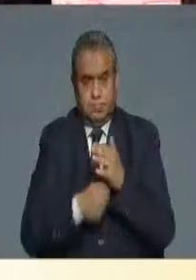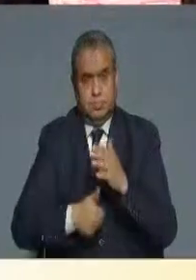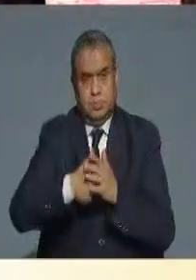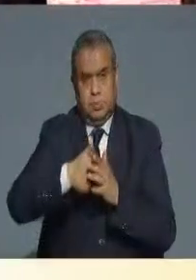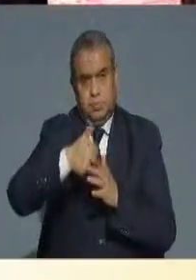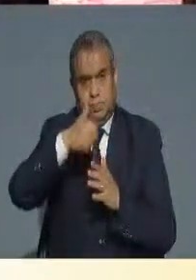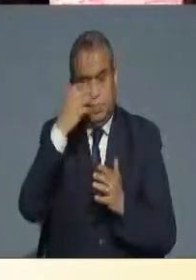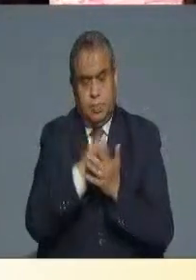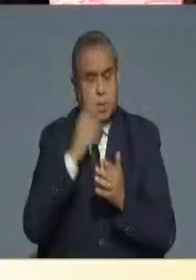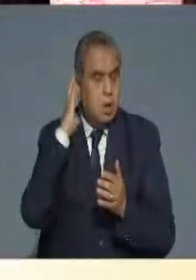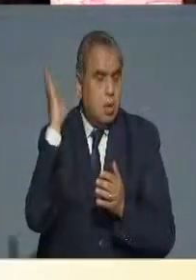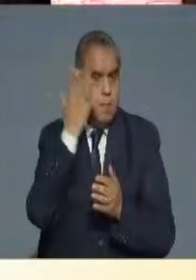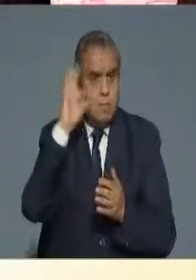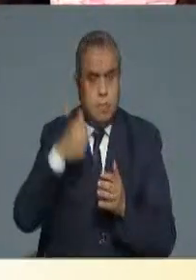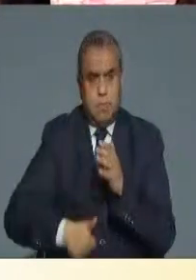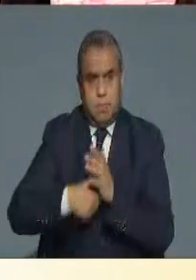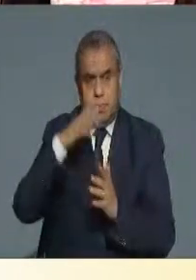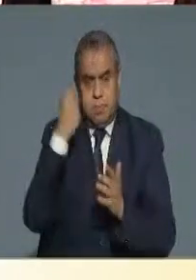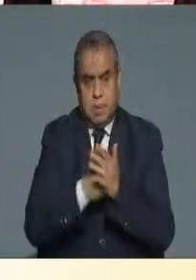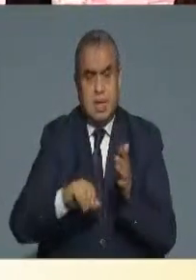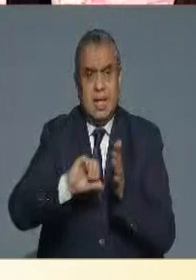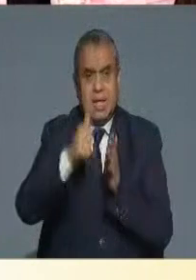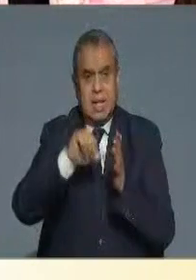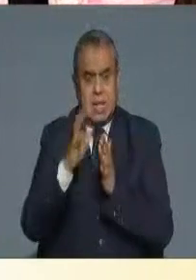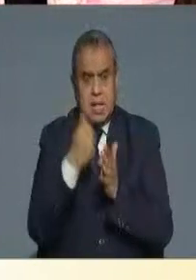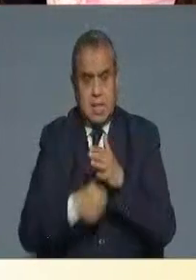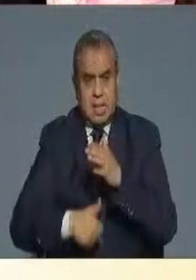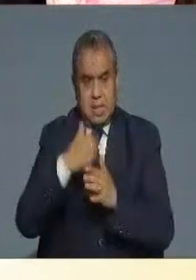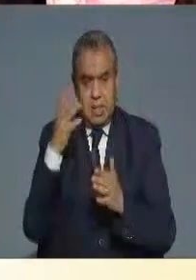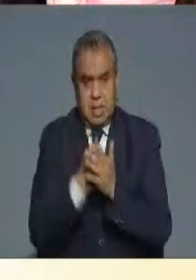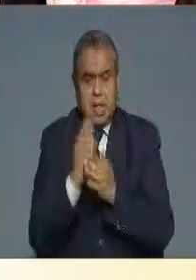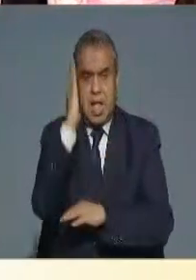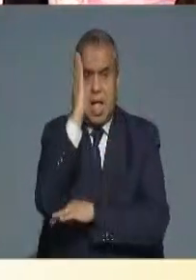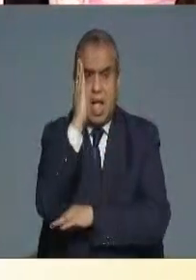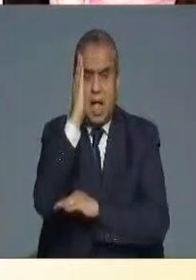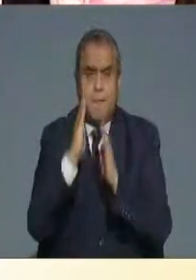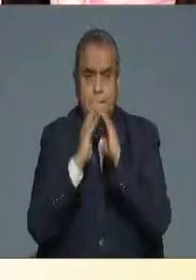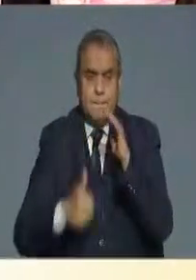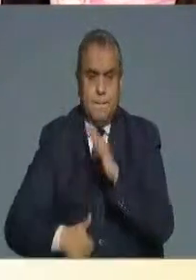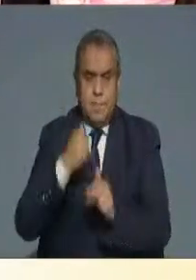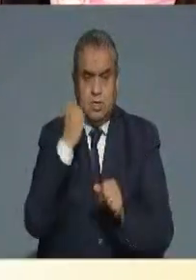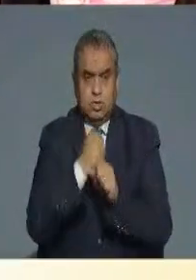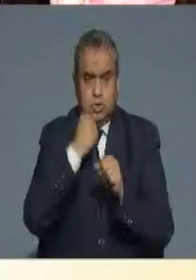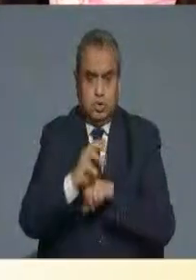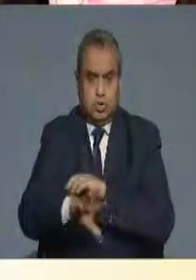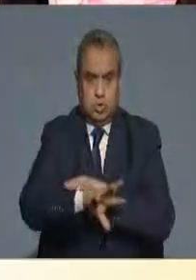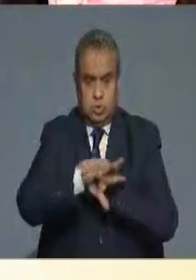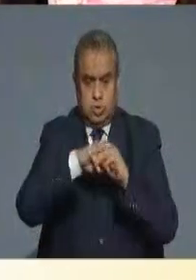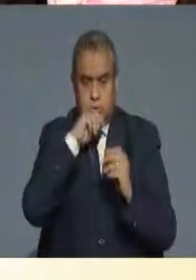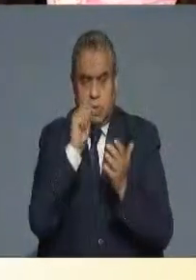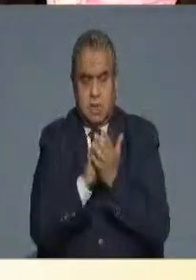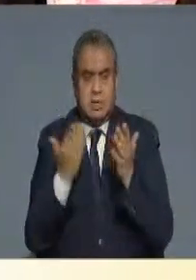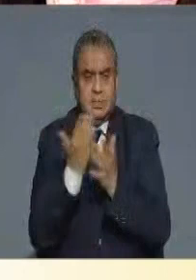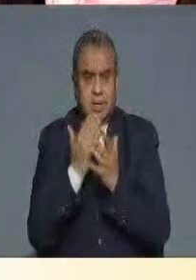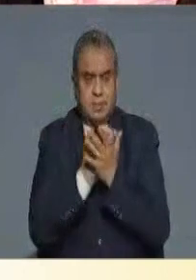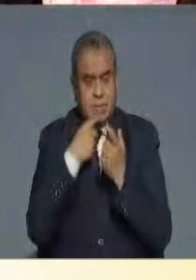بما تحققونه من نجاحات باهرة تثبت مجدداً أصالة المعدن المصري